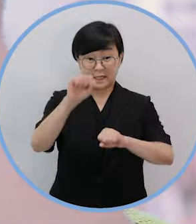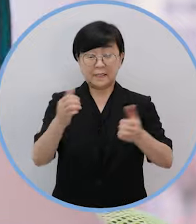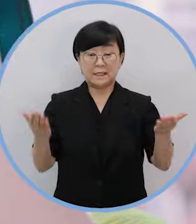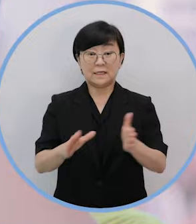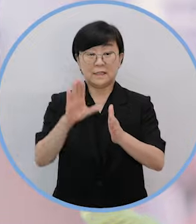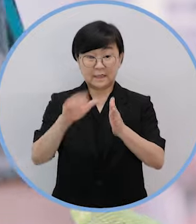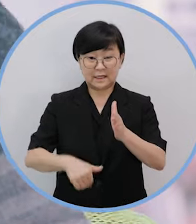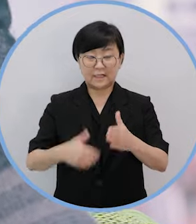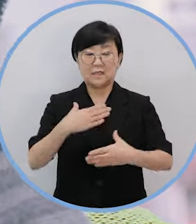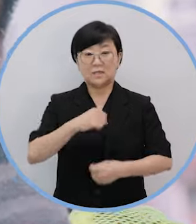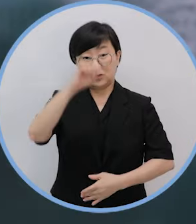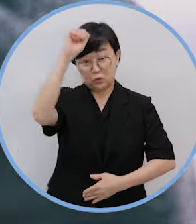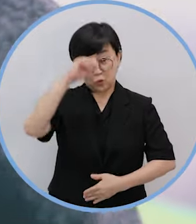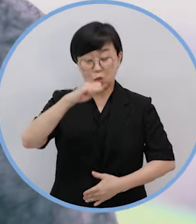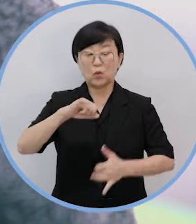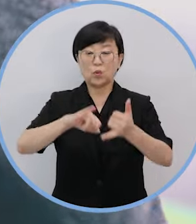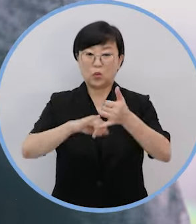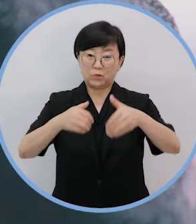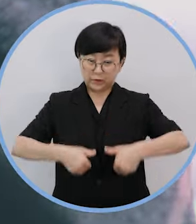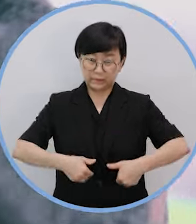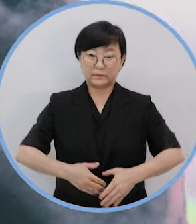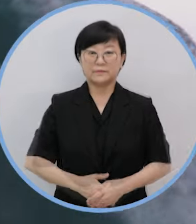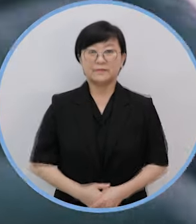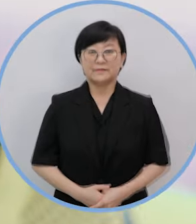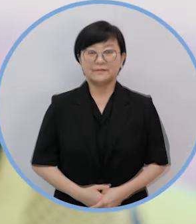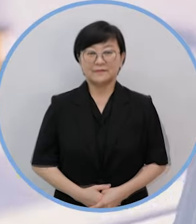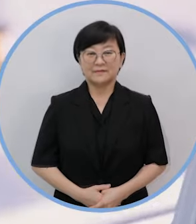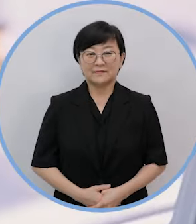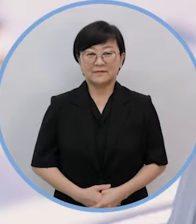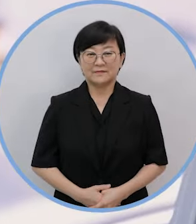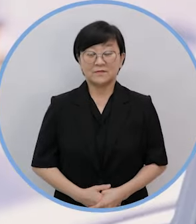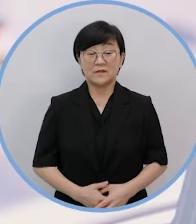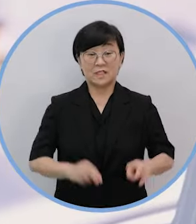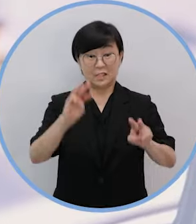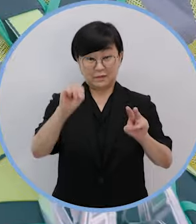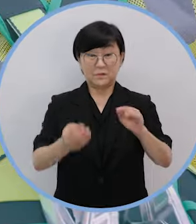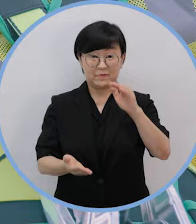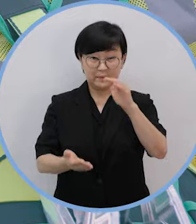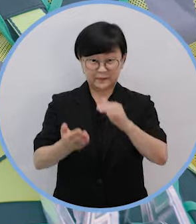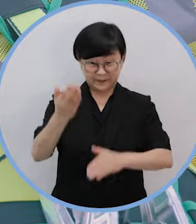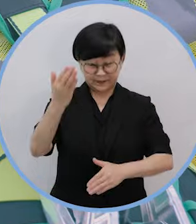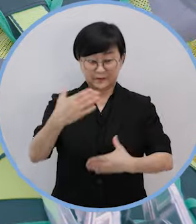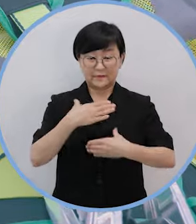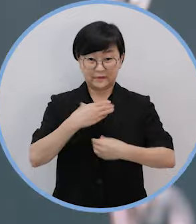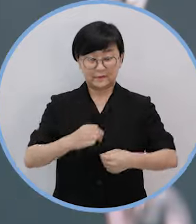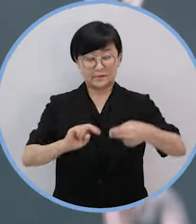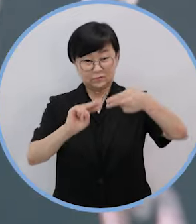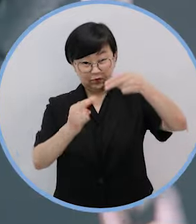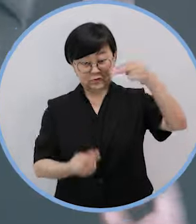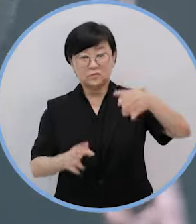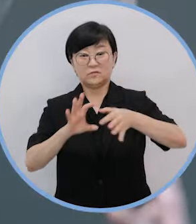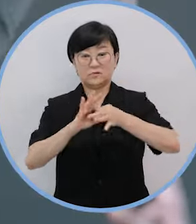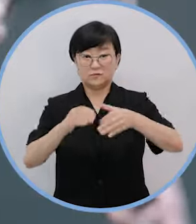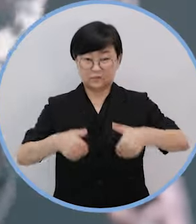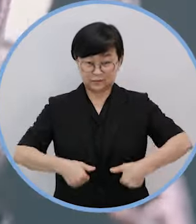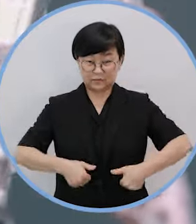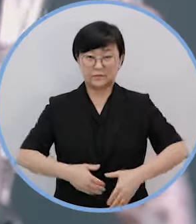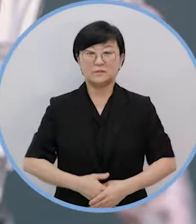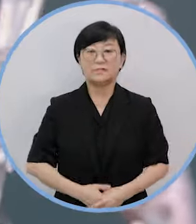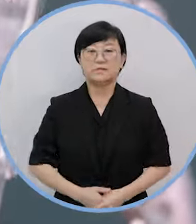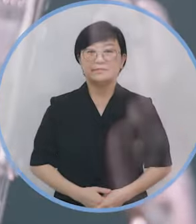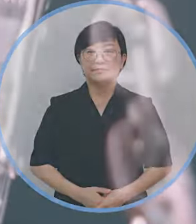모든 사다리 작업에서 안전모 착용은 필수입니다. 작업 높이가 2m 이상인 경우 안전대도